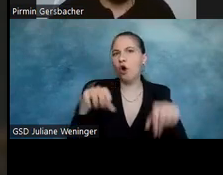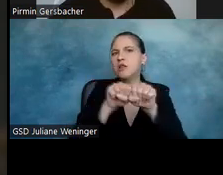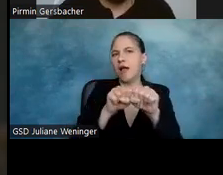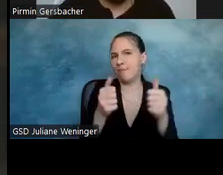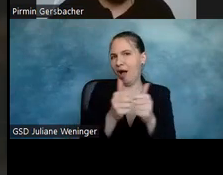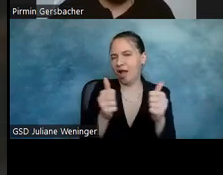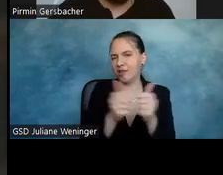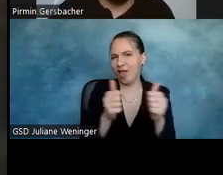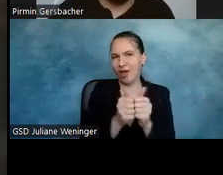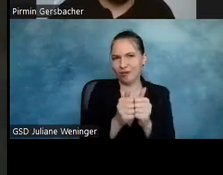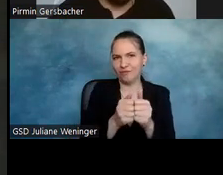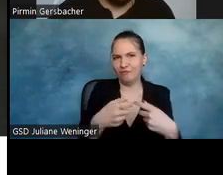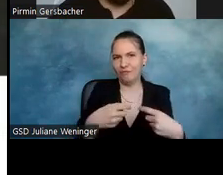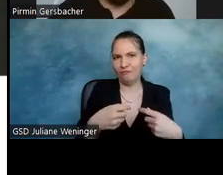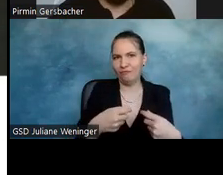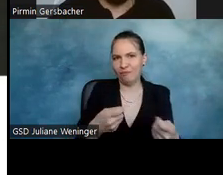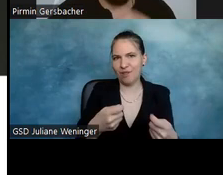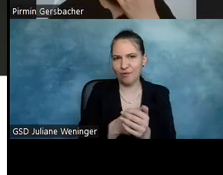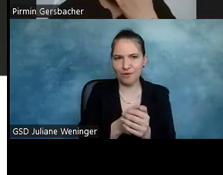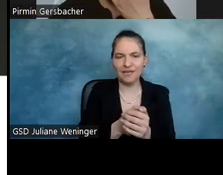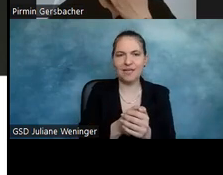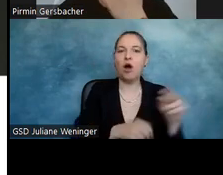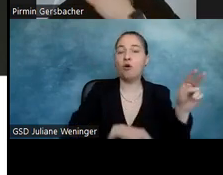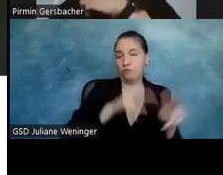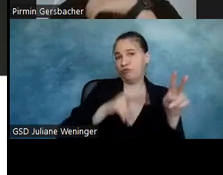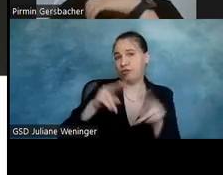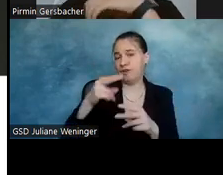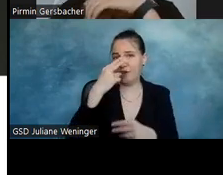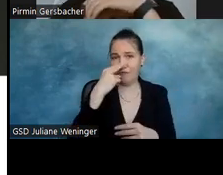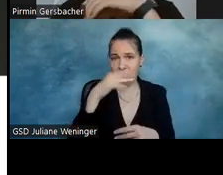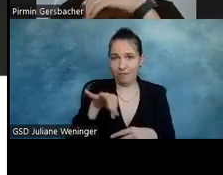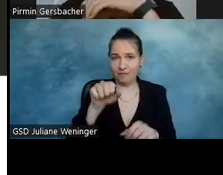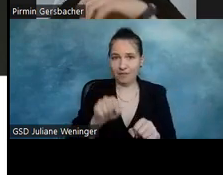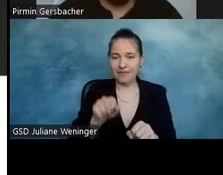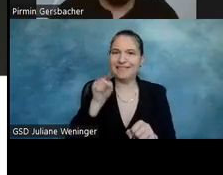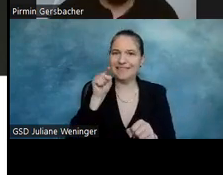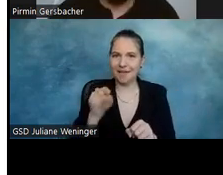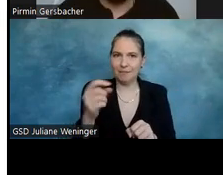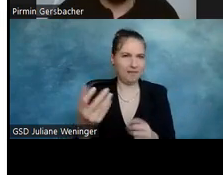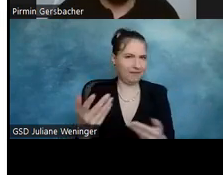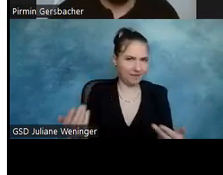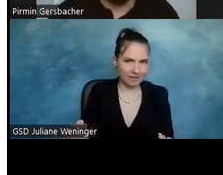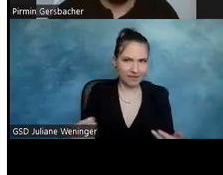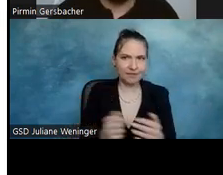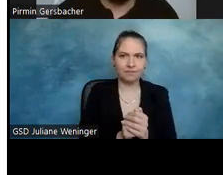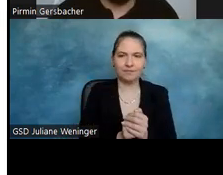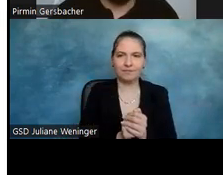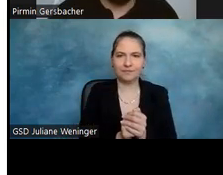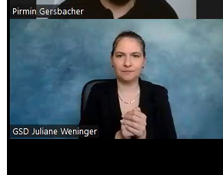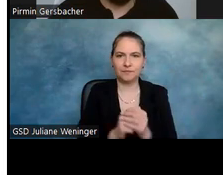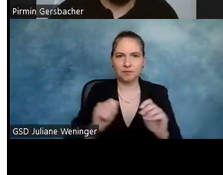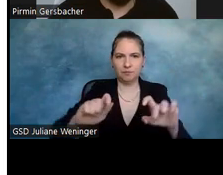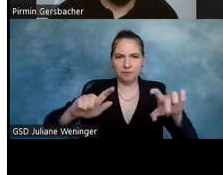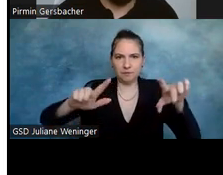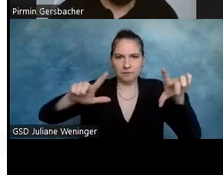Online-Partnerbörse. Und genau, da sind auch verschiedene Fehler. Und der Fehler, der hier auftritt, zeige es gerade mal. Ich zoome hier